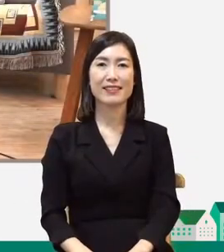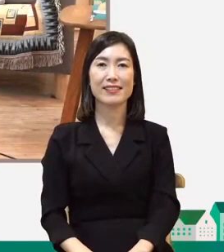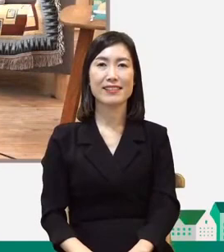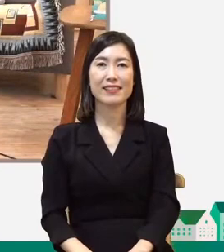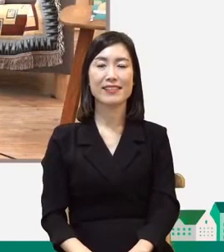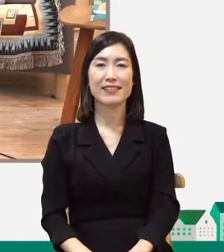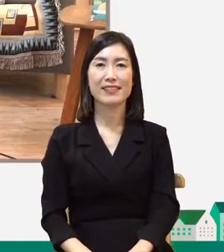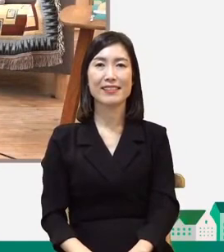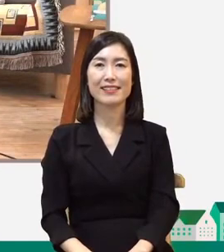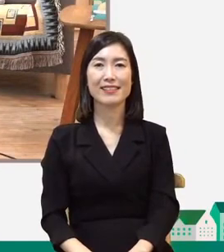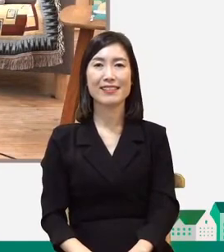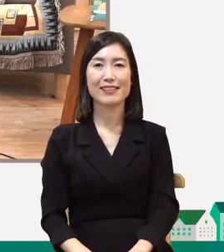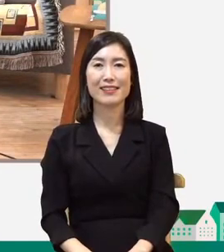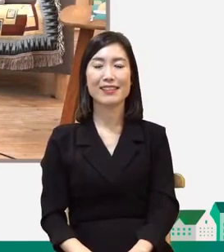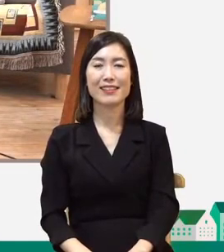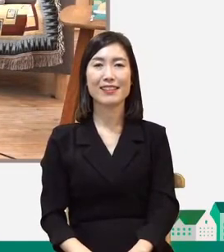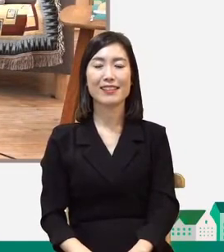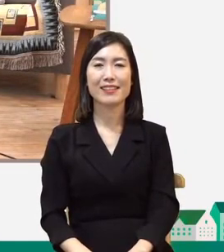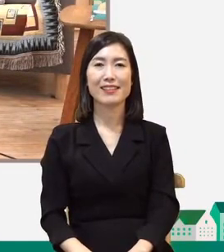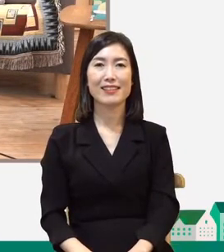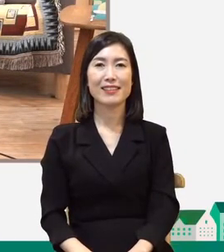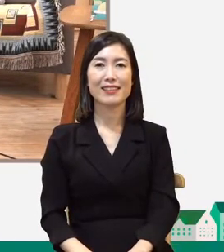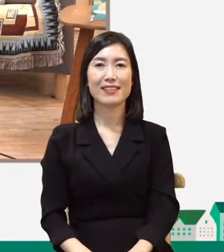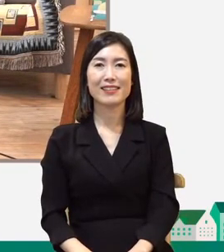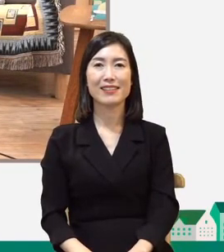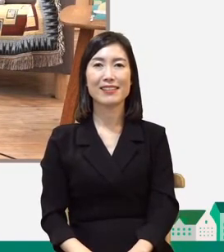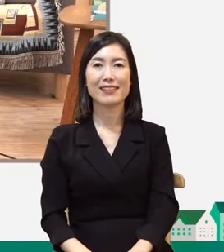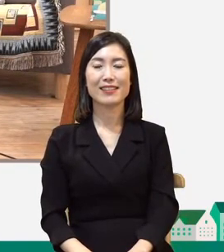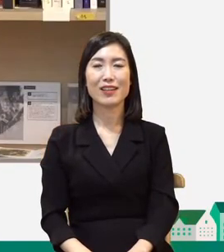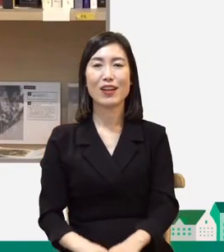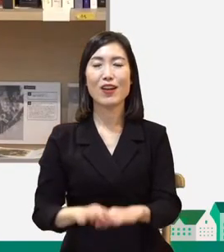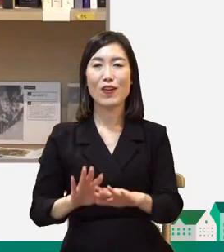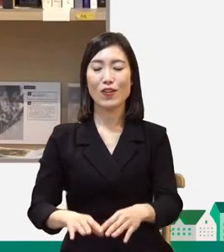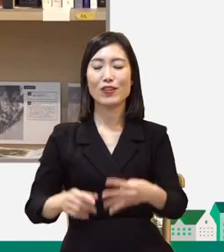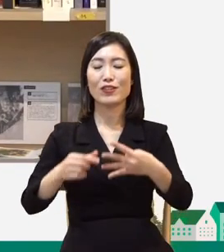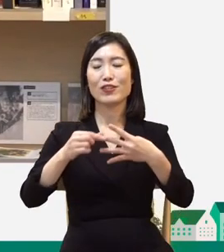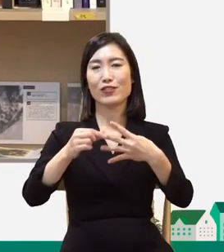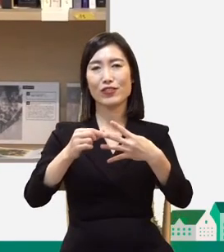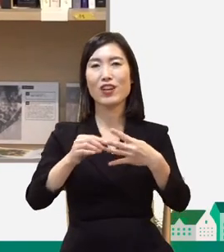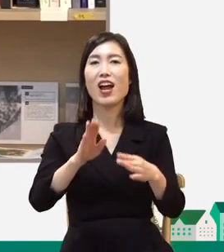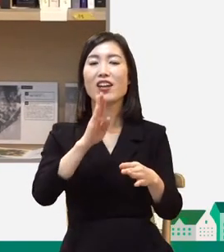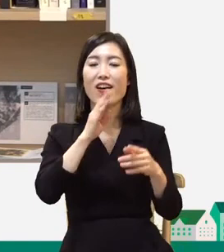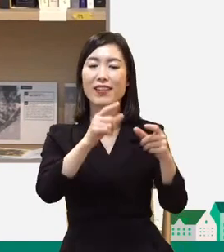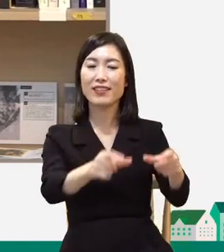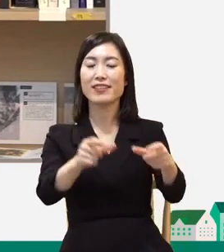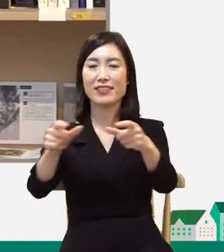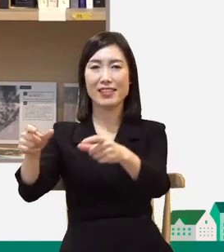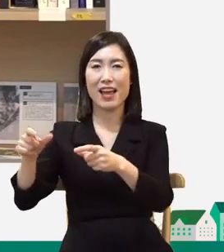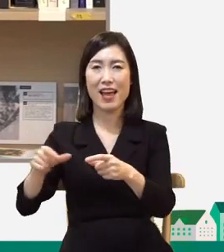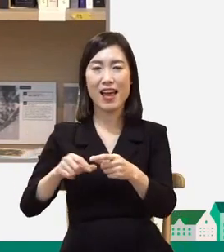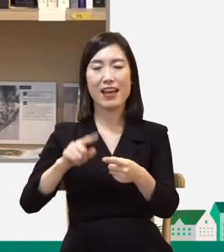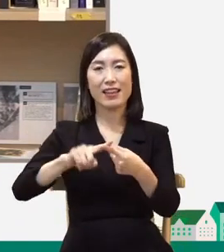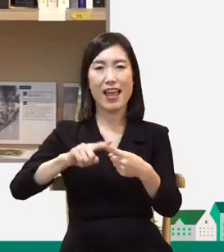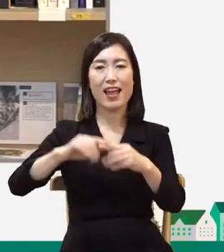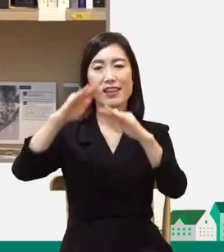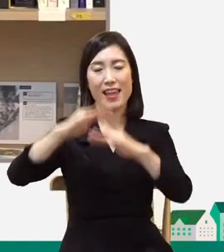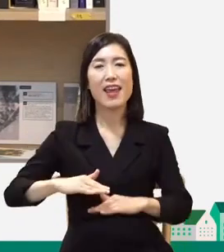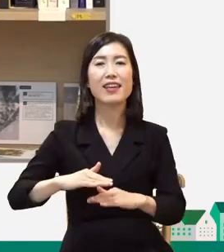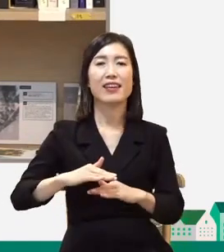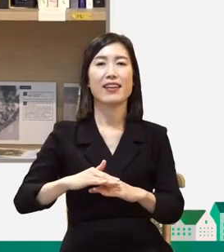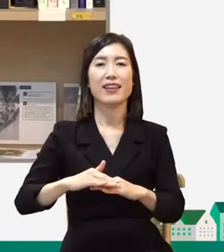네. 이렇게 해서 네 세션 두 번째 현장의 시선으로 세션